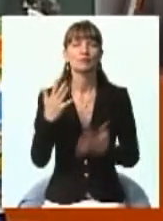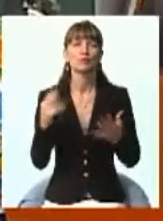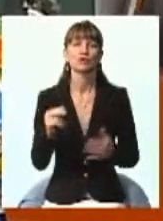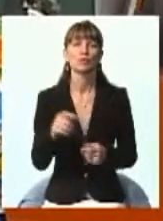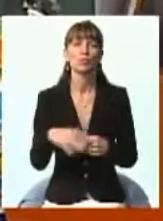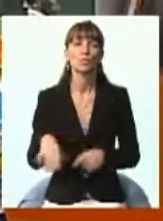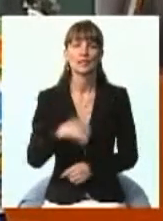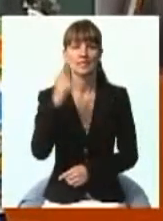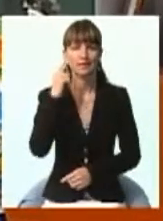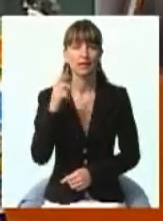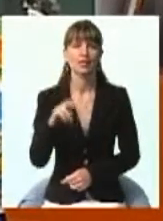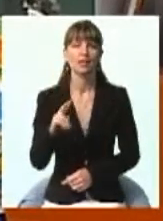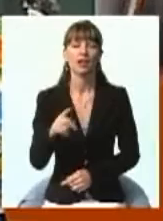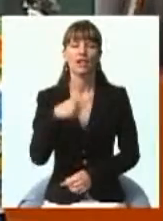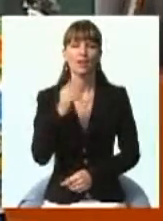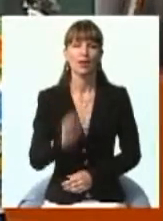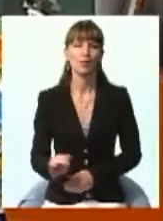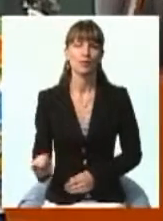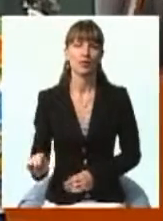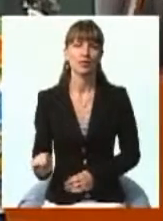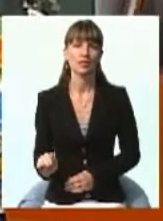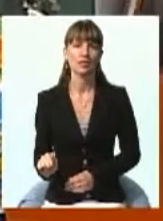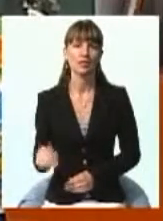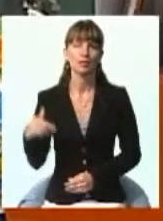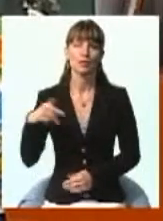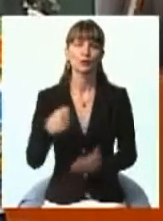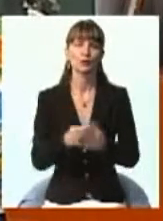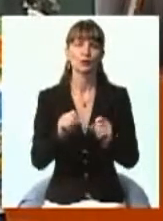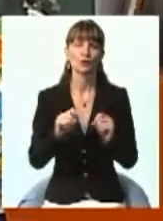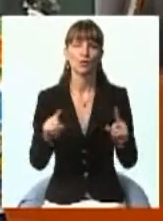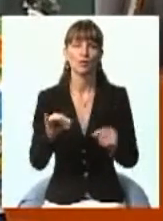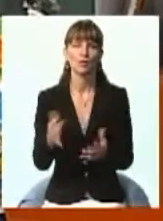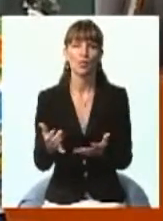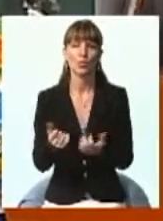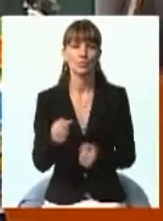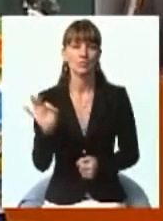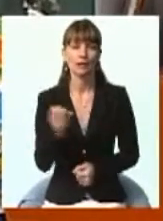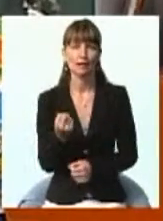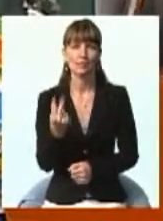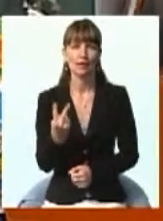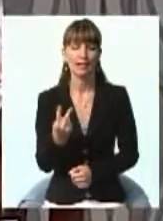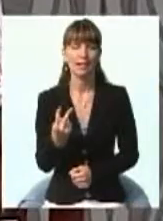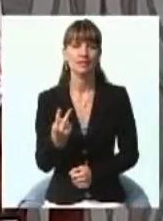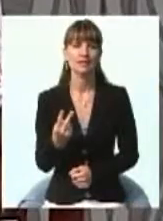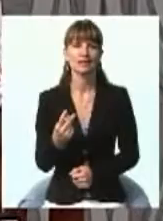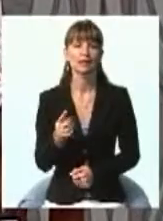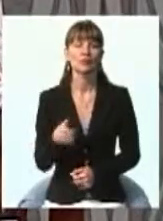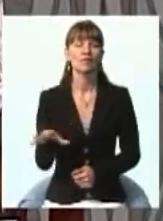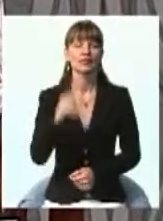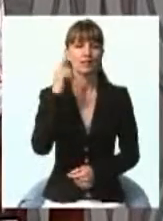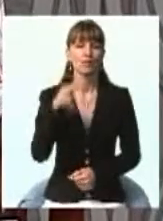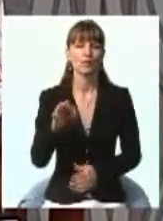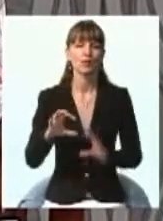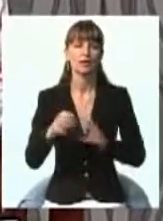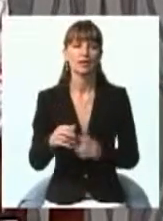усі знають. Як казали малята, прийшов до школи та отримав 12-ку зразу. Тому що все знаєш про землю